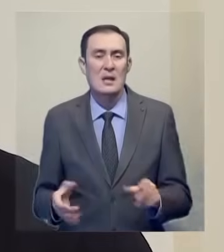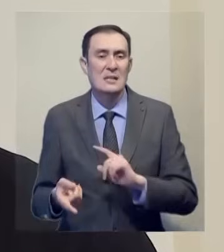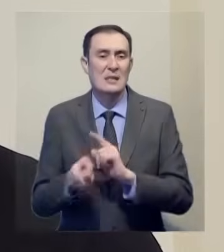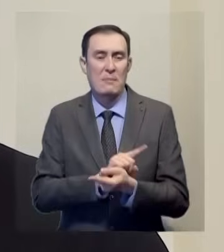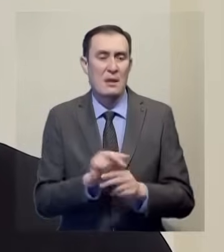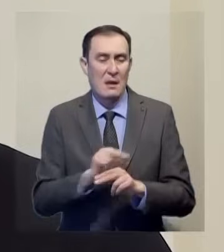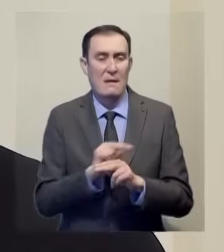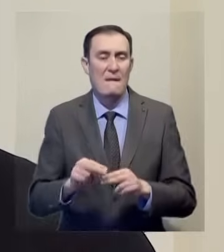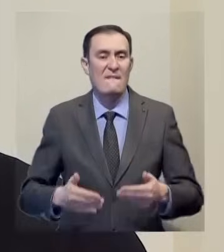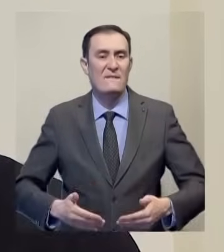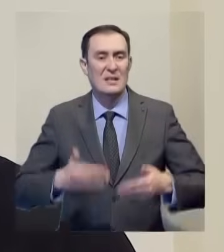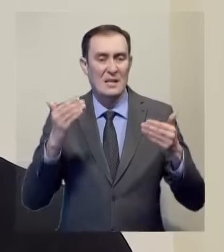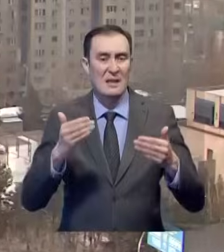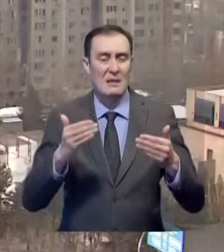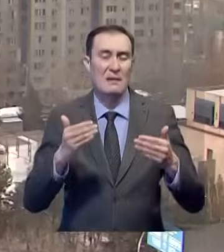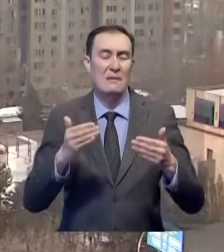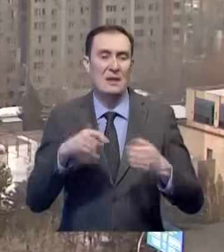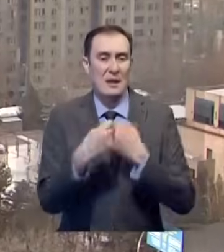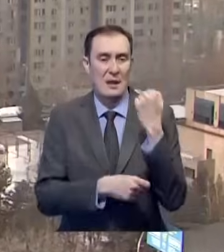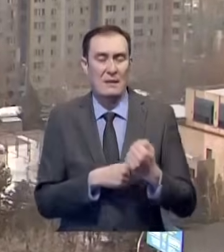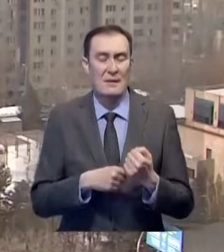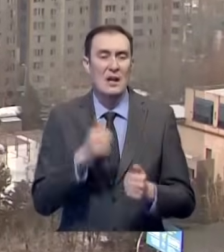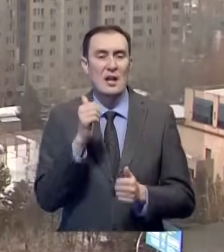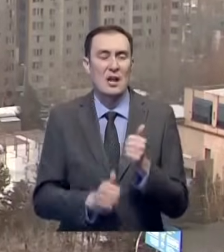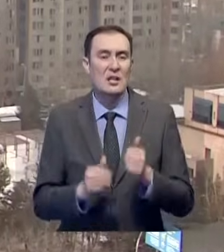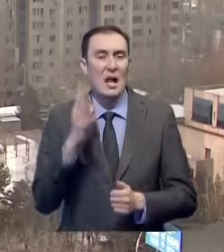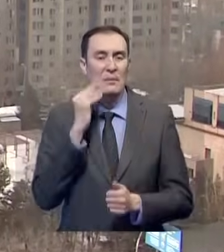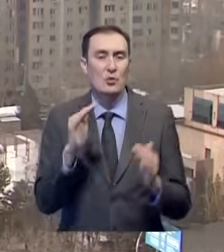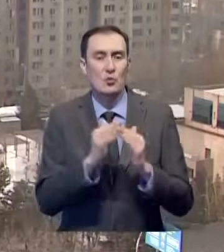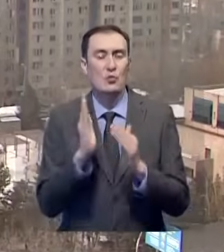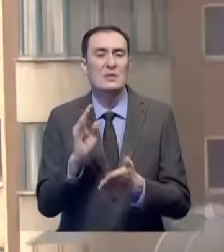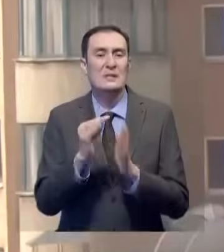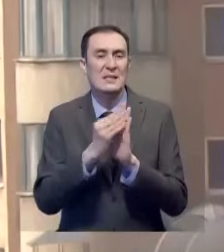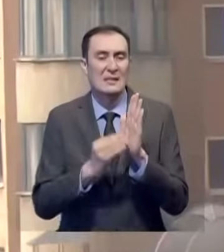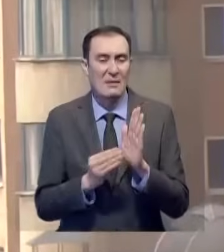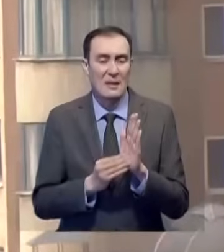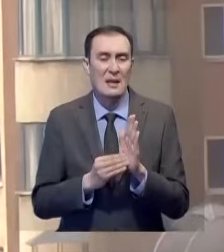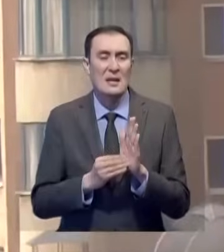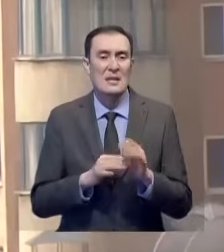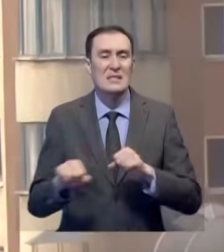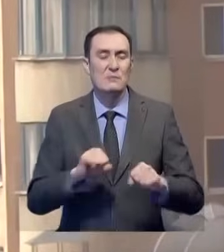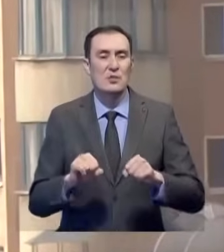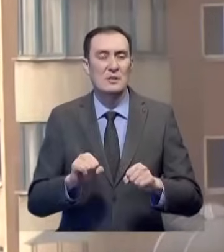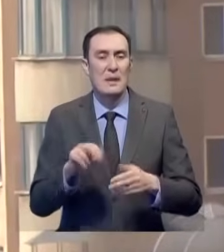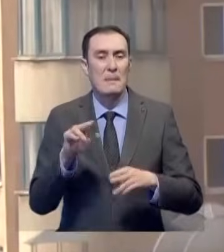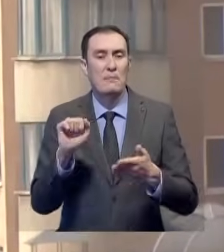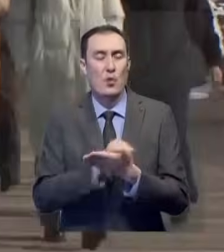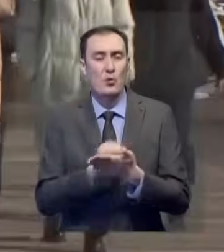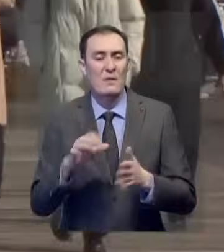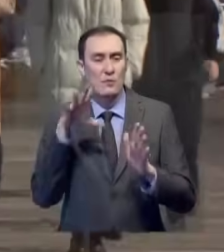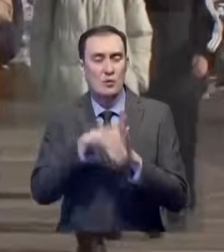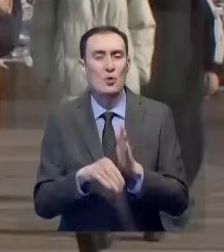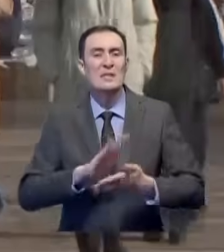замена фасадных материалов. На каждый алматинский дом будет составлен электронный сейсмический паспорт, куда загрузят